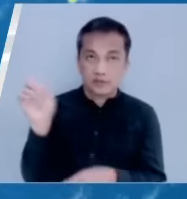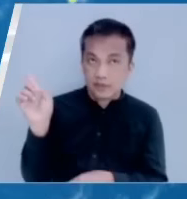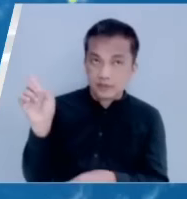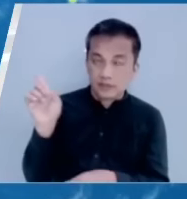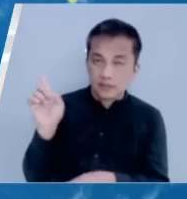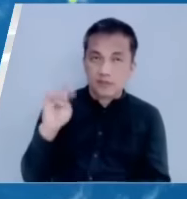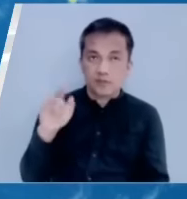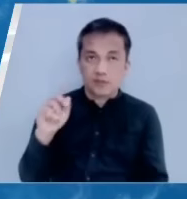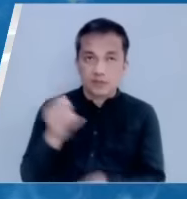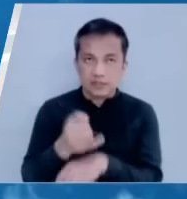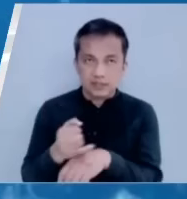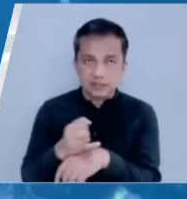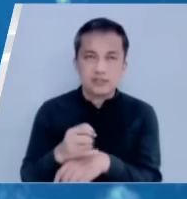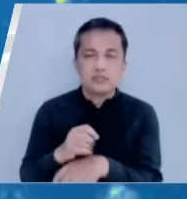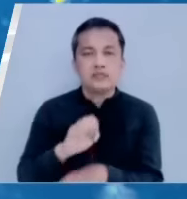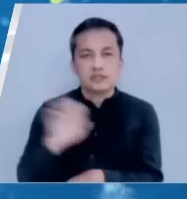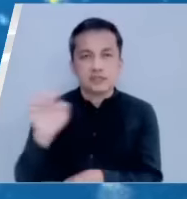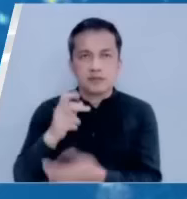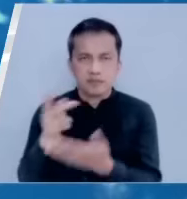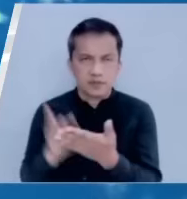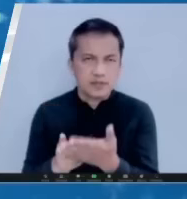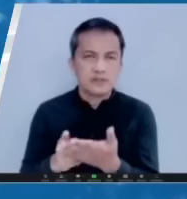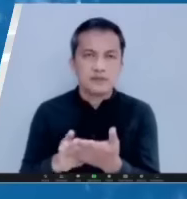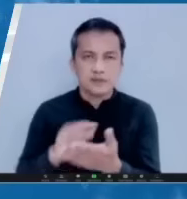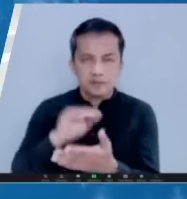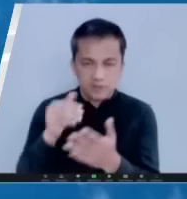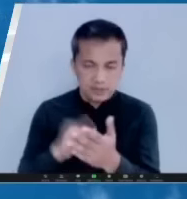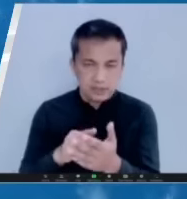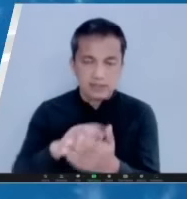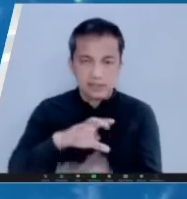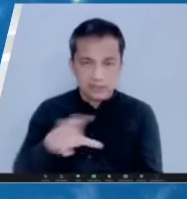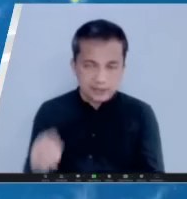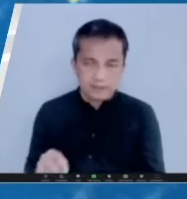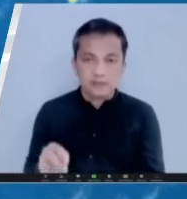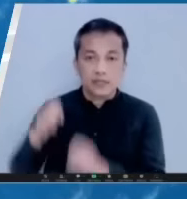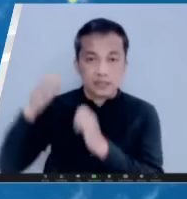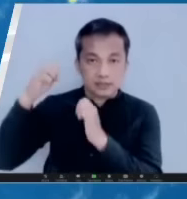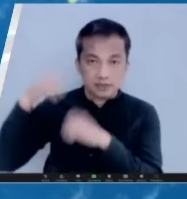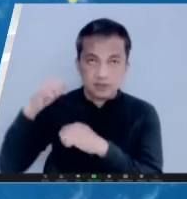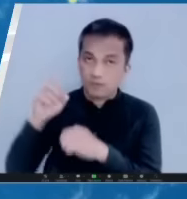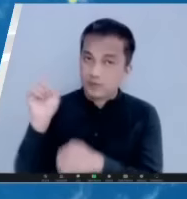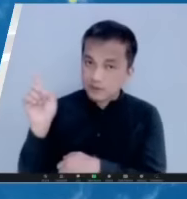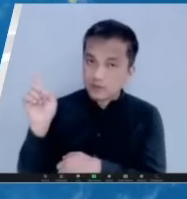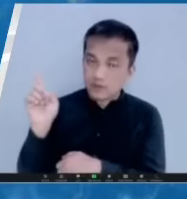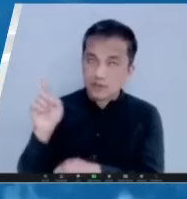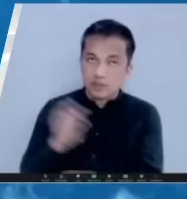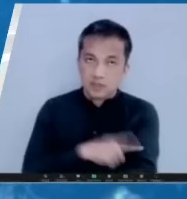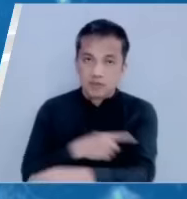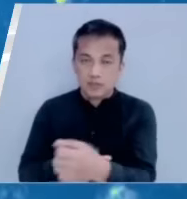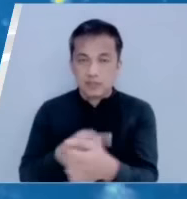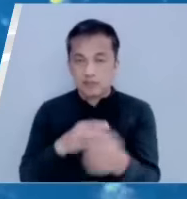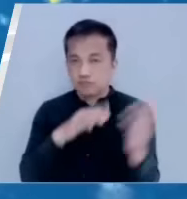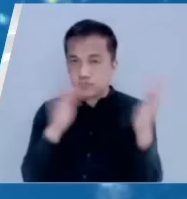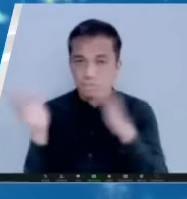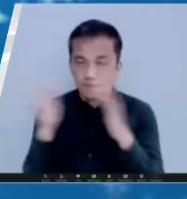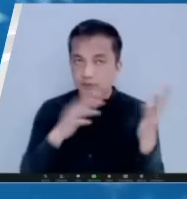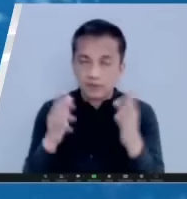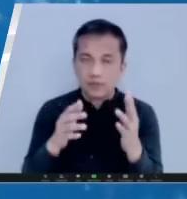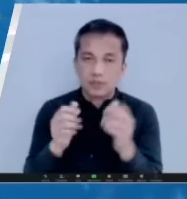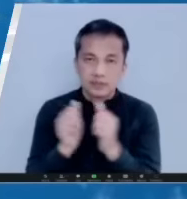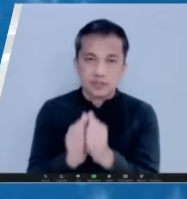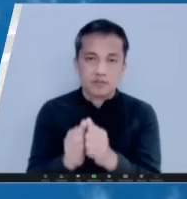Islands at pati na rin sa eastern portion ng mainland Cagayan. Inaasahan po dito yung mga malakas na hangin na may kasama rin mga pag-ulan, kaya